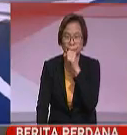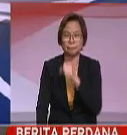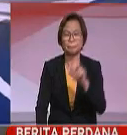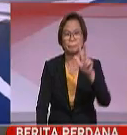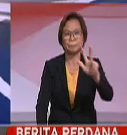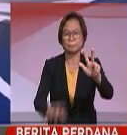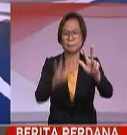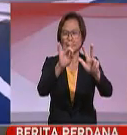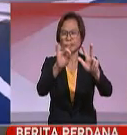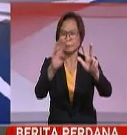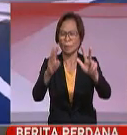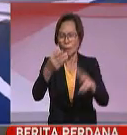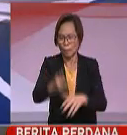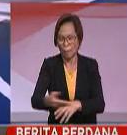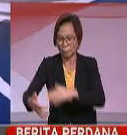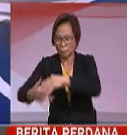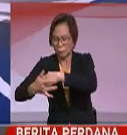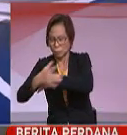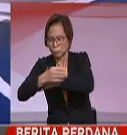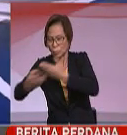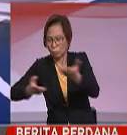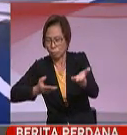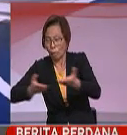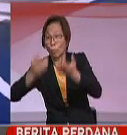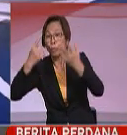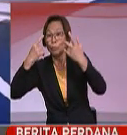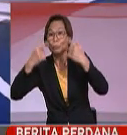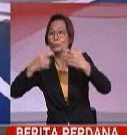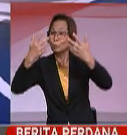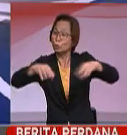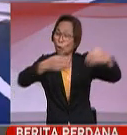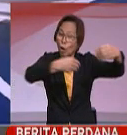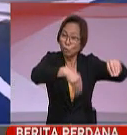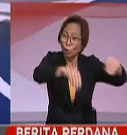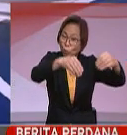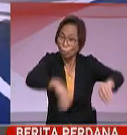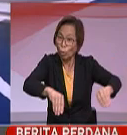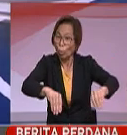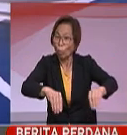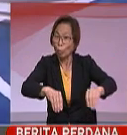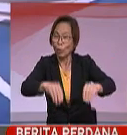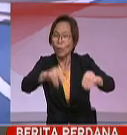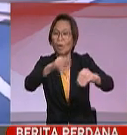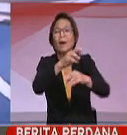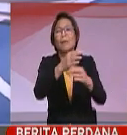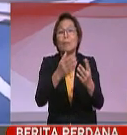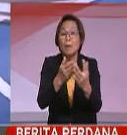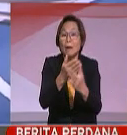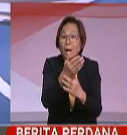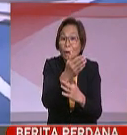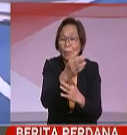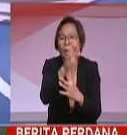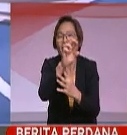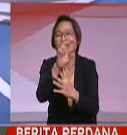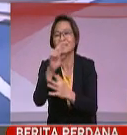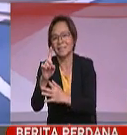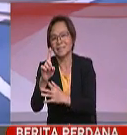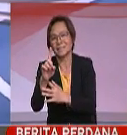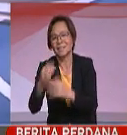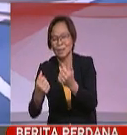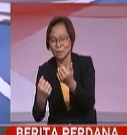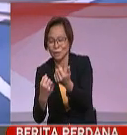Hai 386 produk teknologi dan primatan bercerai dikomersialkan oleh hasil penyelidikan dan pembangunan oranye di